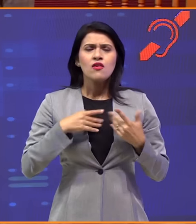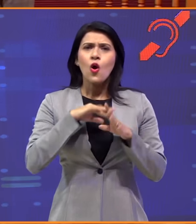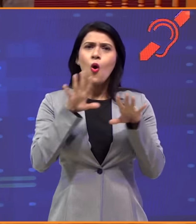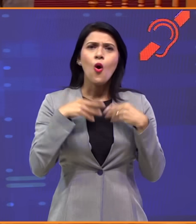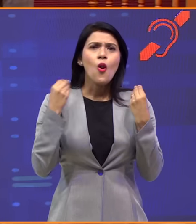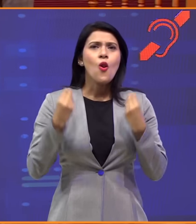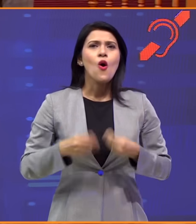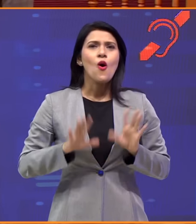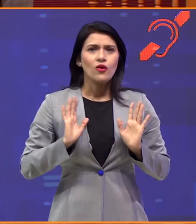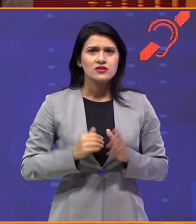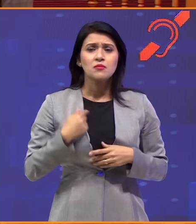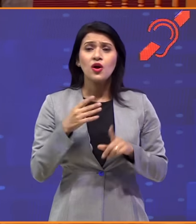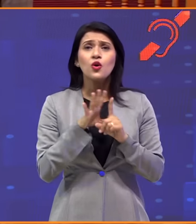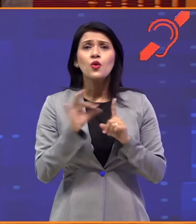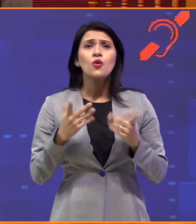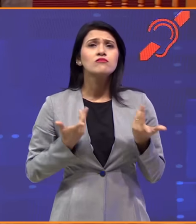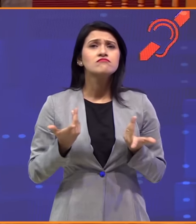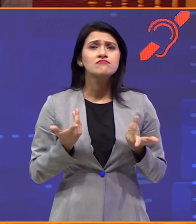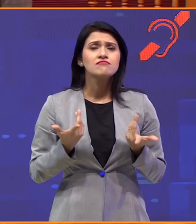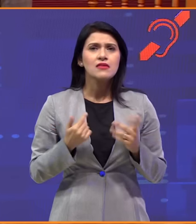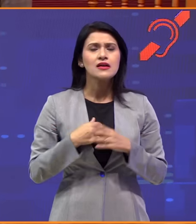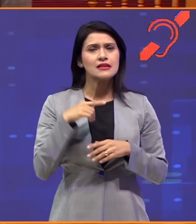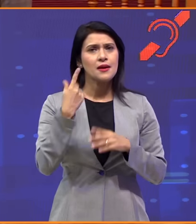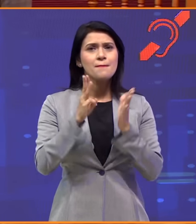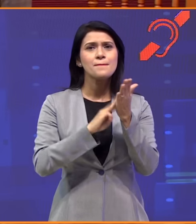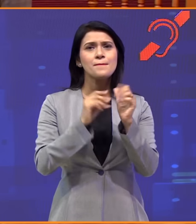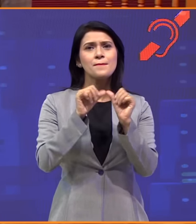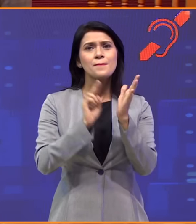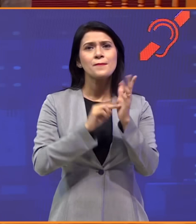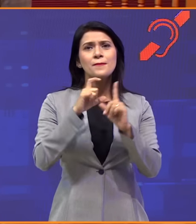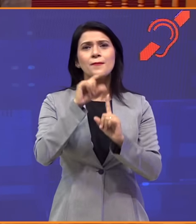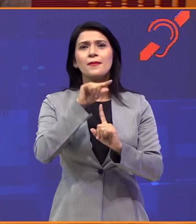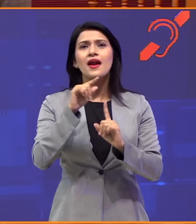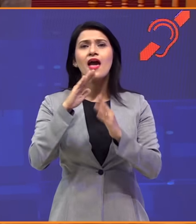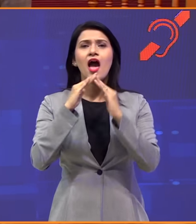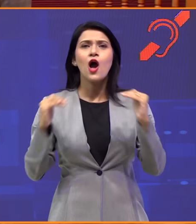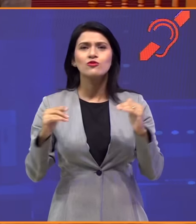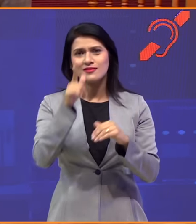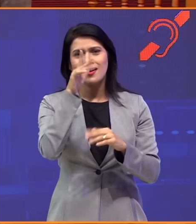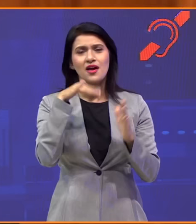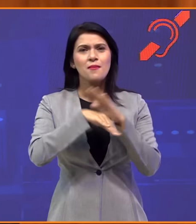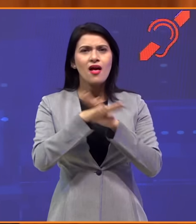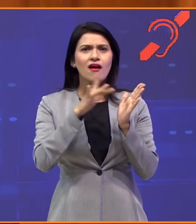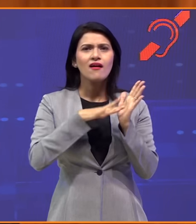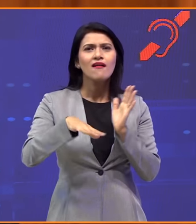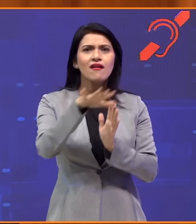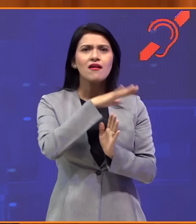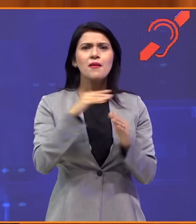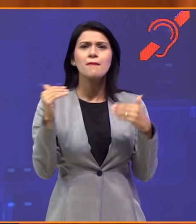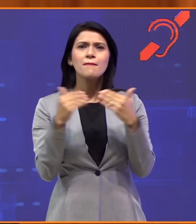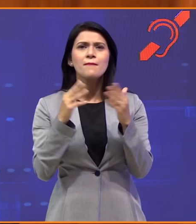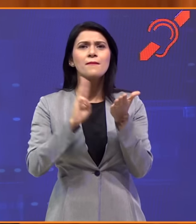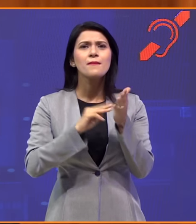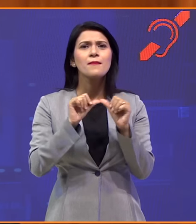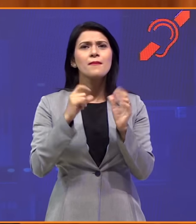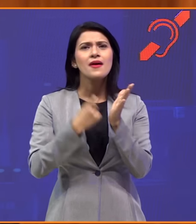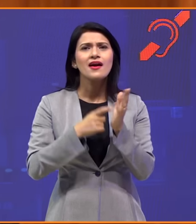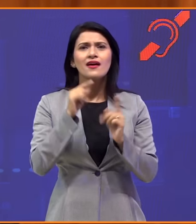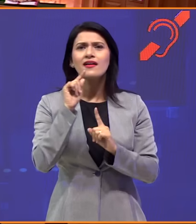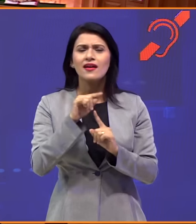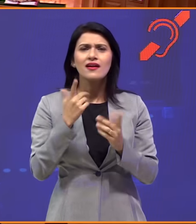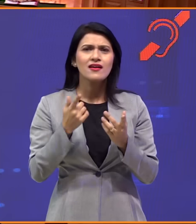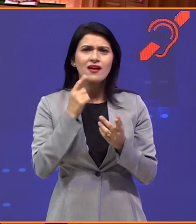करूंगा क्या लेकिन धीरे-धीरे मंडी हाउस में काम करते-करते बैरी जॉन मिले फिर उनके साथ थिएटर करने लगा